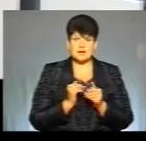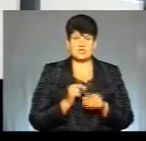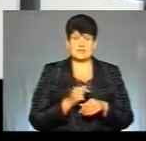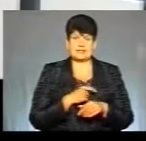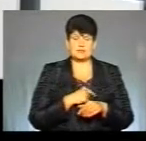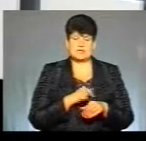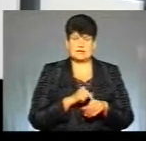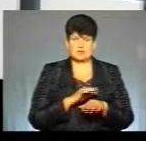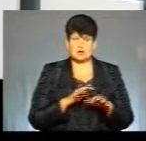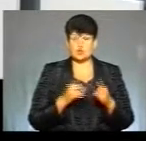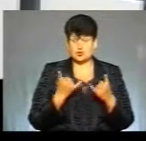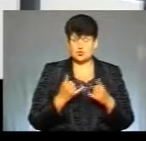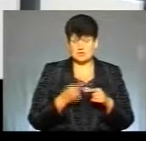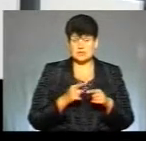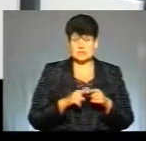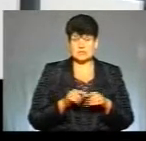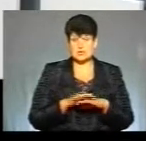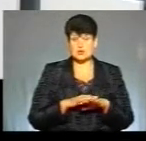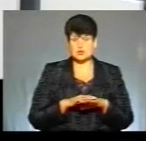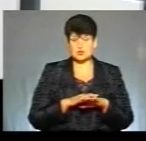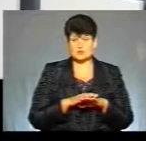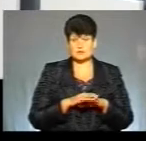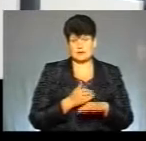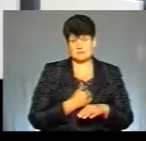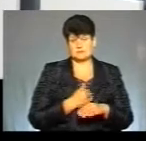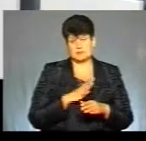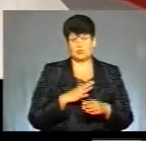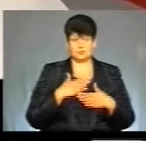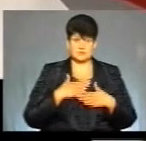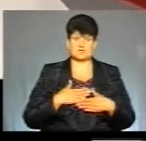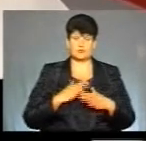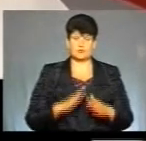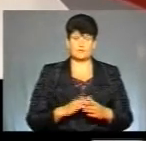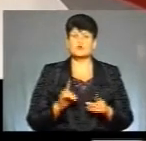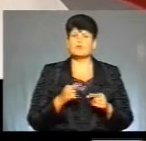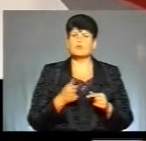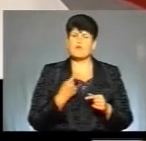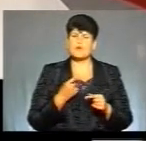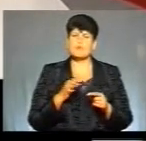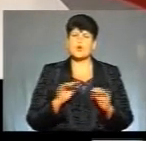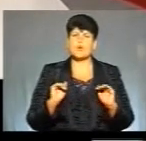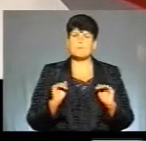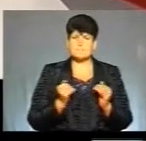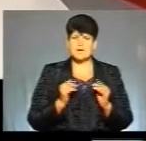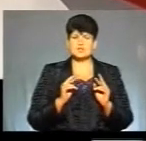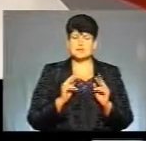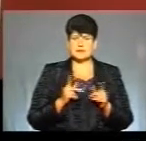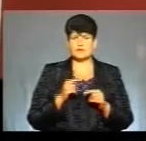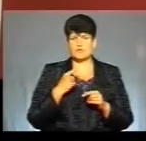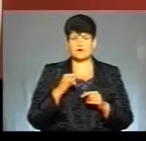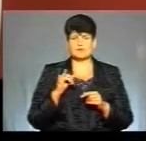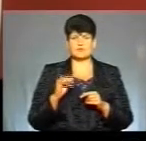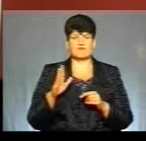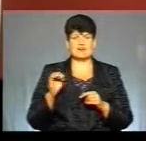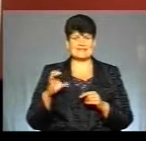недоторканності. Ну і сьогодні цей суспільний запит, він був задоволений. Чому ми саме говоримо про обмеження? Як народний депутат Ігор Васильєв зазначив, і